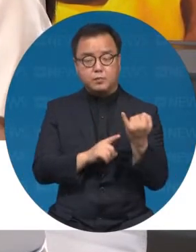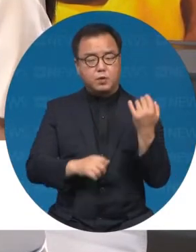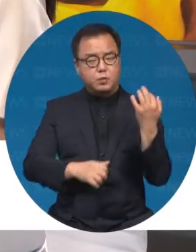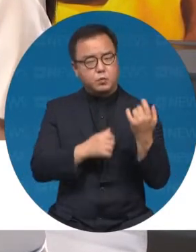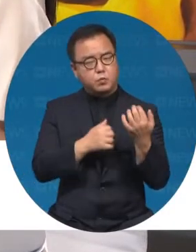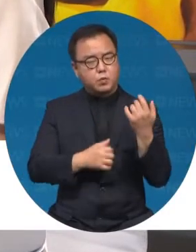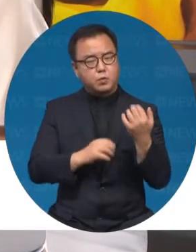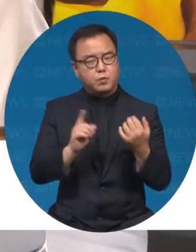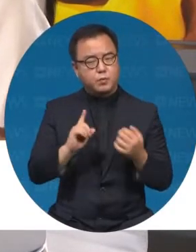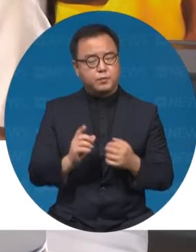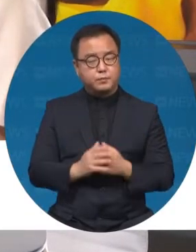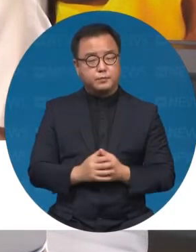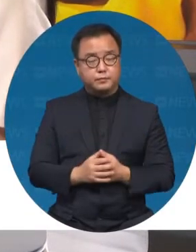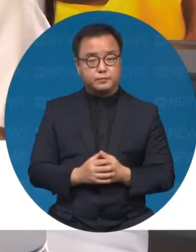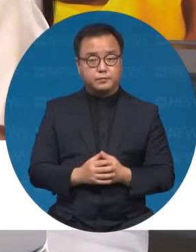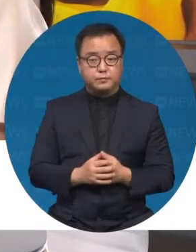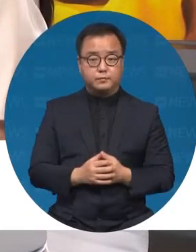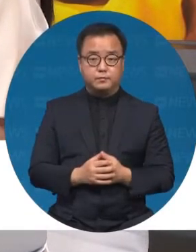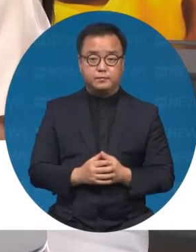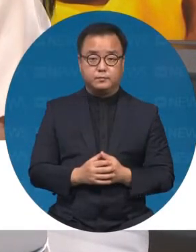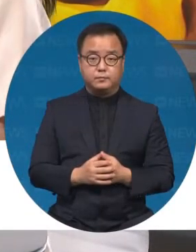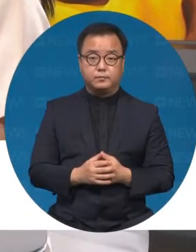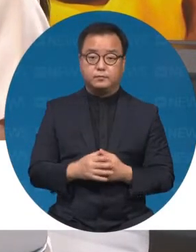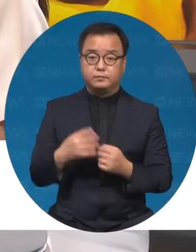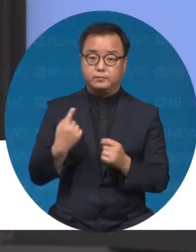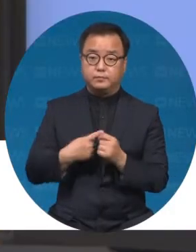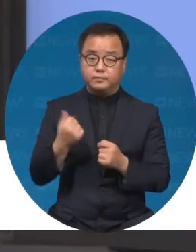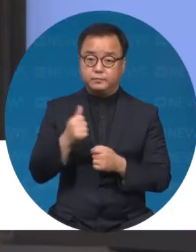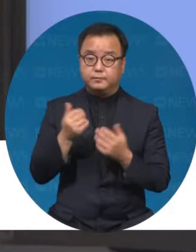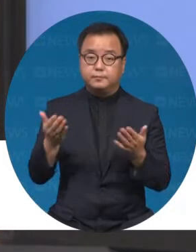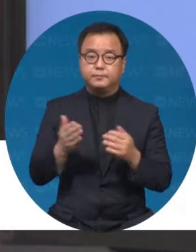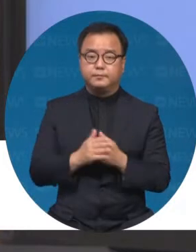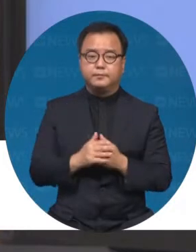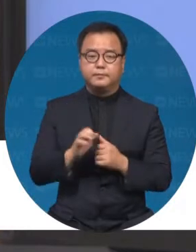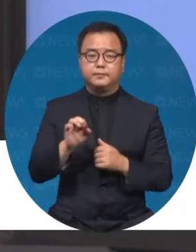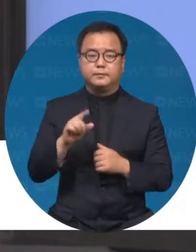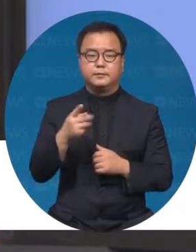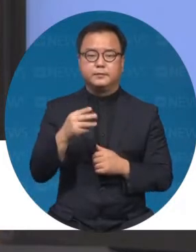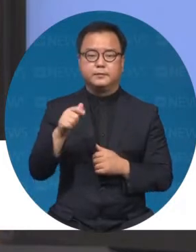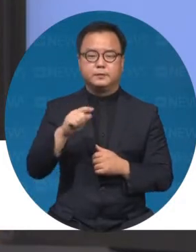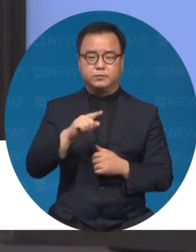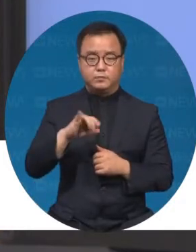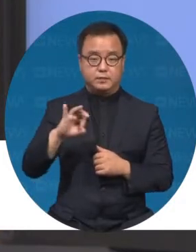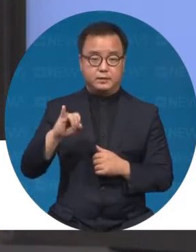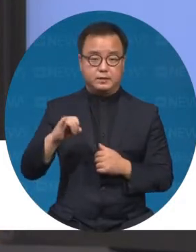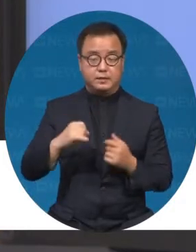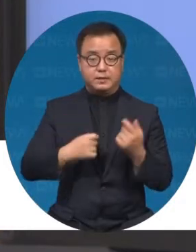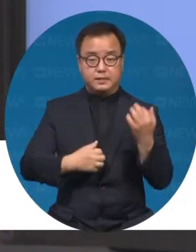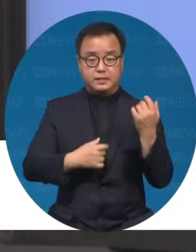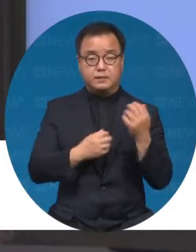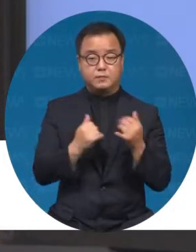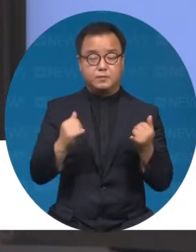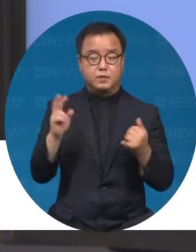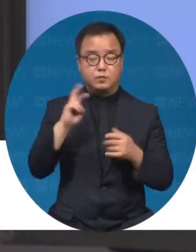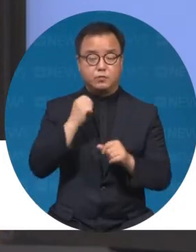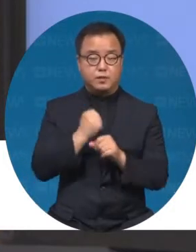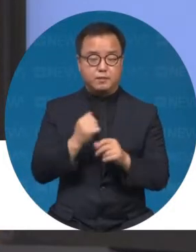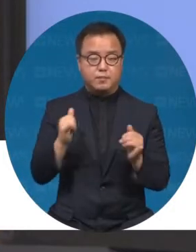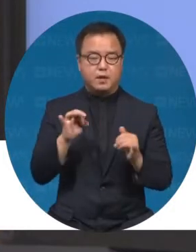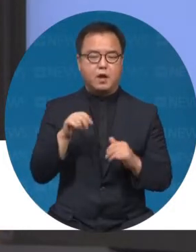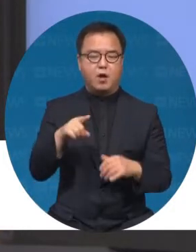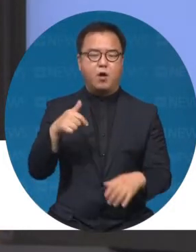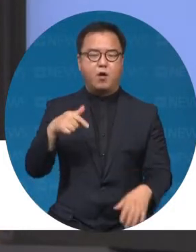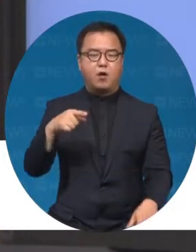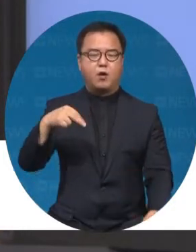깊었던 곡들도 소개를 해주실까요? 네, 첫 번째로 소개해드릴 곡은 파라과이 출신의 기타리스트이자 작곡가 어거스틴